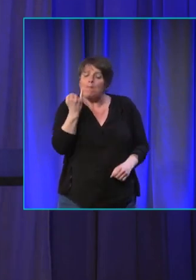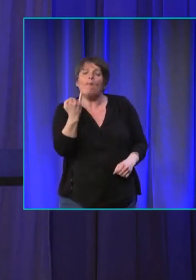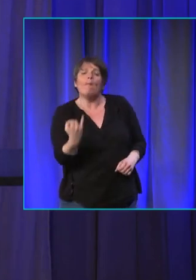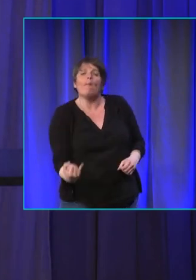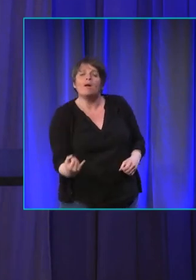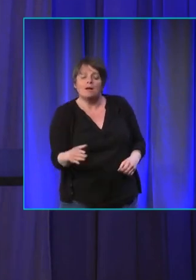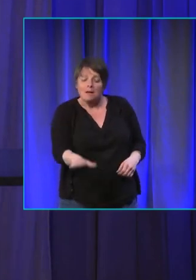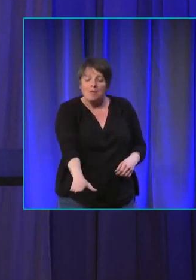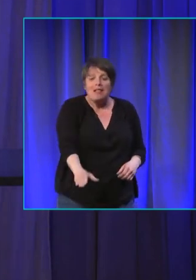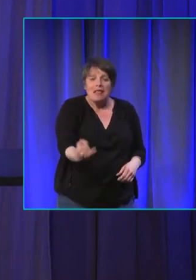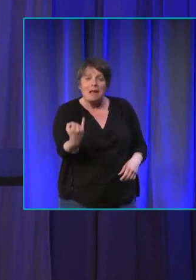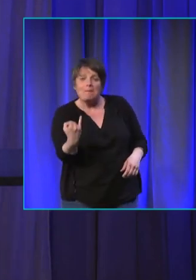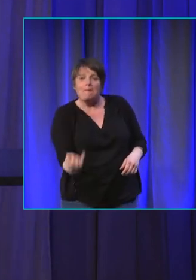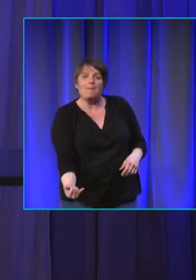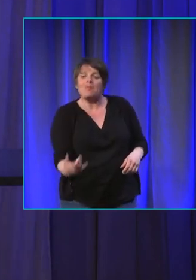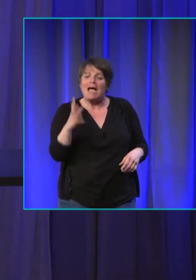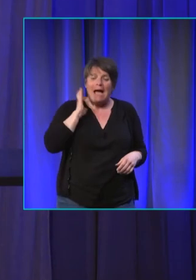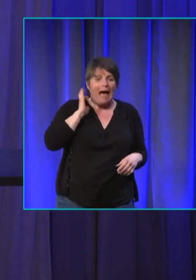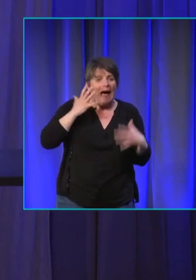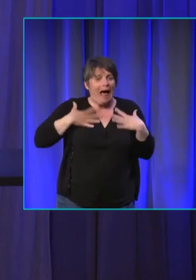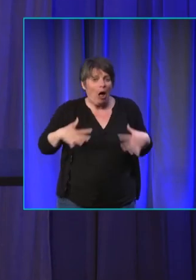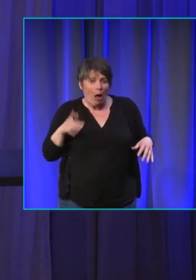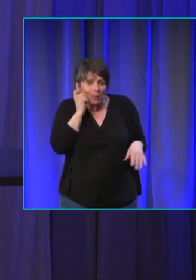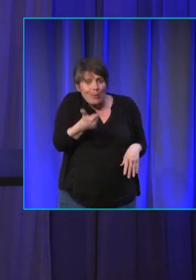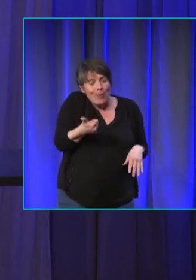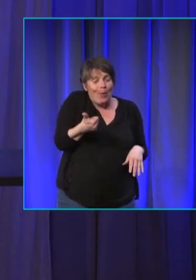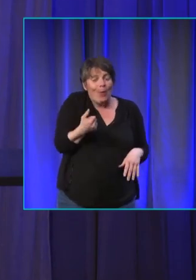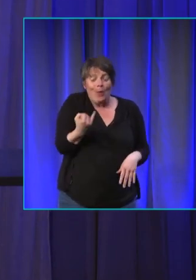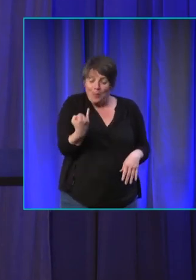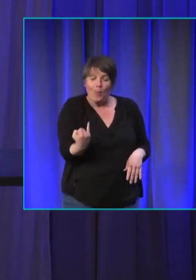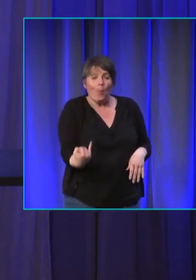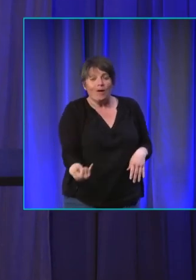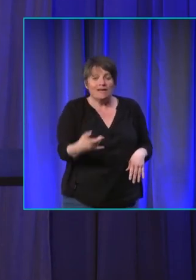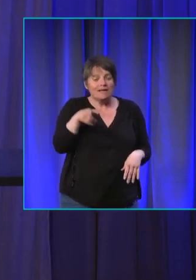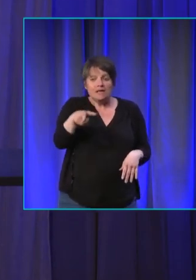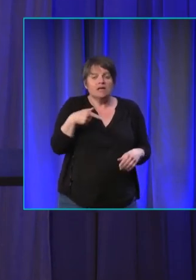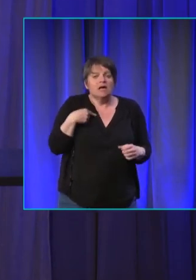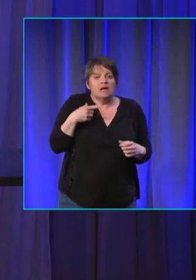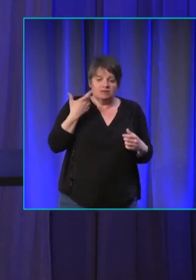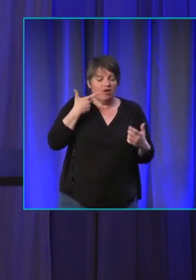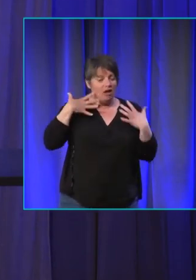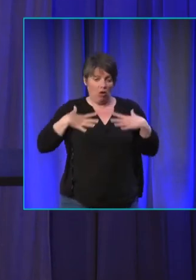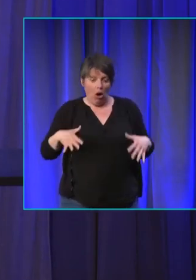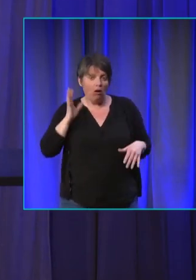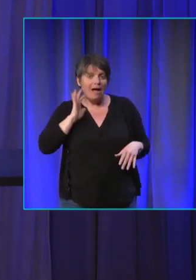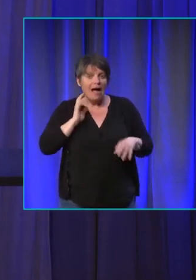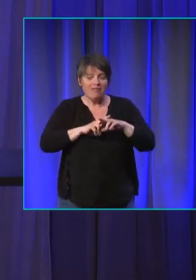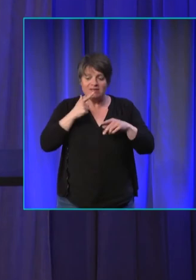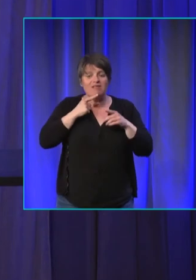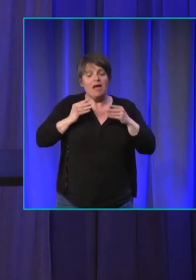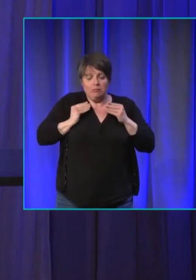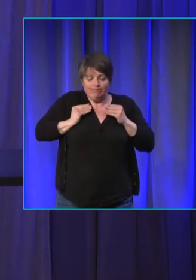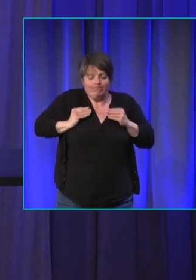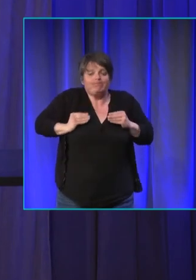n'ont vraiment pas beaucoup de graisse sous la peau, ben, déjà, ils n'ont pas de graisse, donc ils ne sont pas protégés du